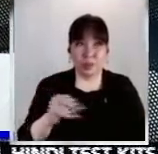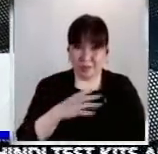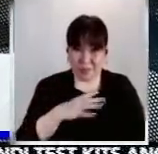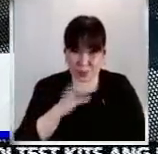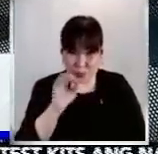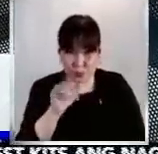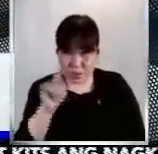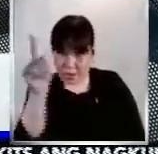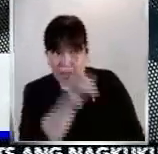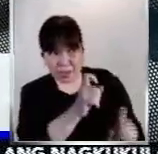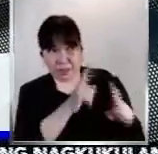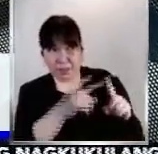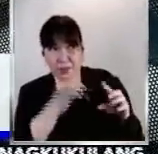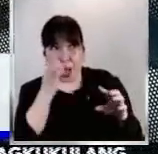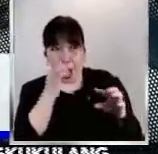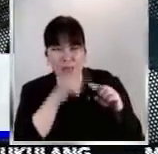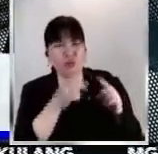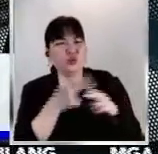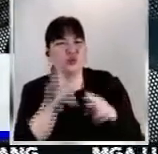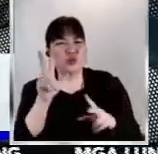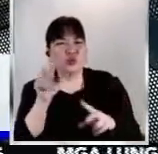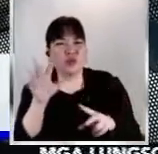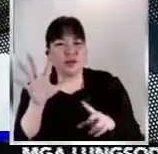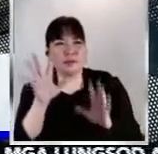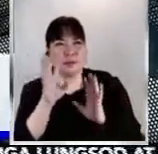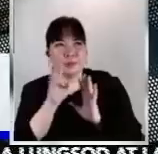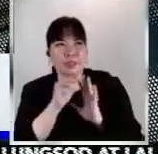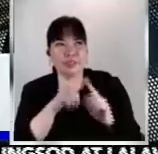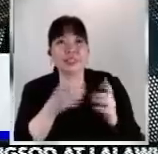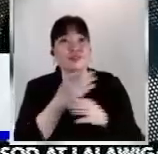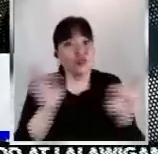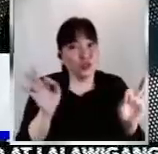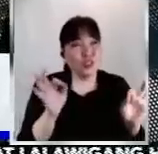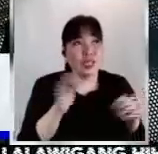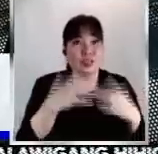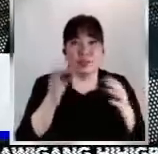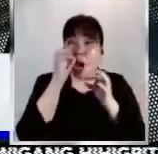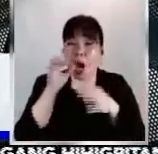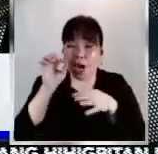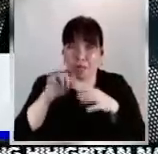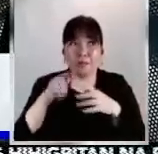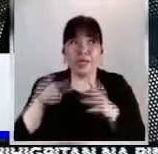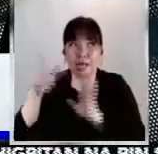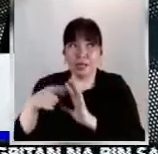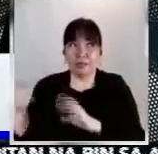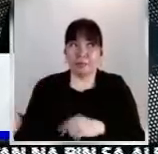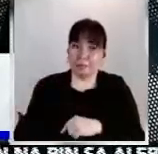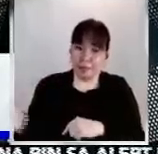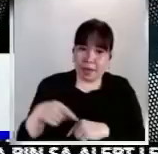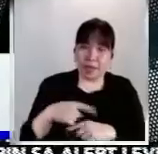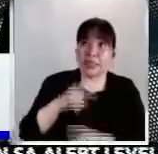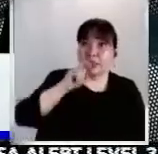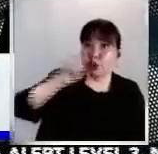tayo ng antigen testing. 3 to 5 minutes lang po yung tatagal, ma'am. Bali, libre naman po ito. After niyo pong may paswab, babalik po kayo dito. Tapos, ititext po namin kayo